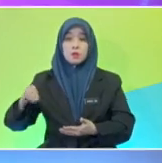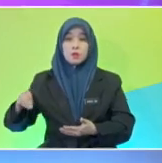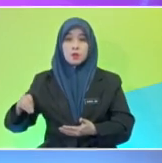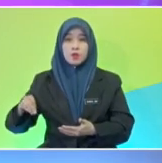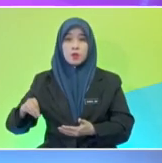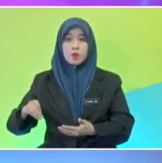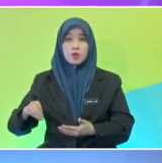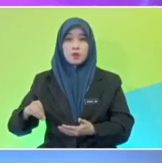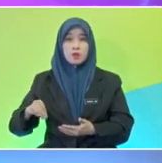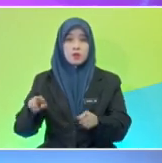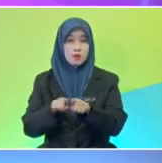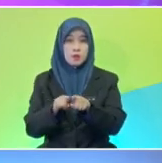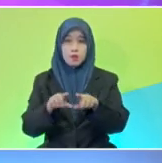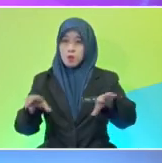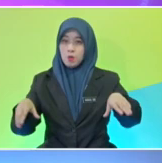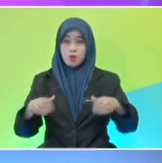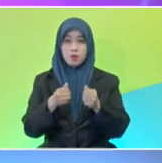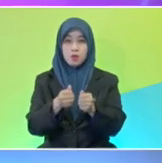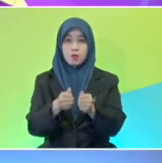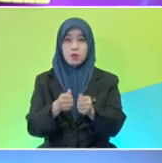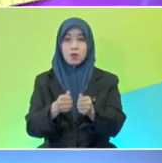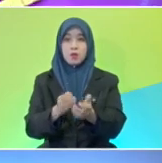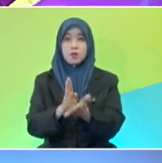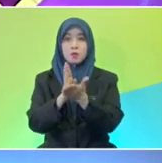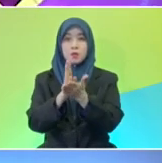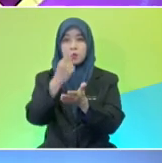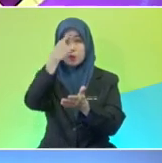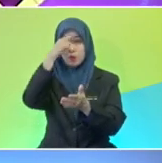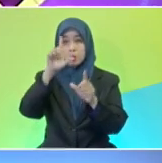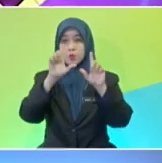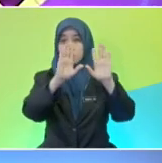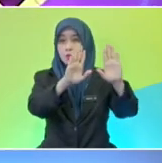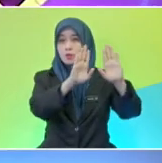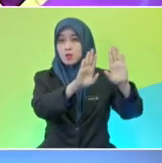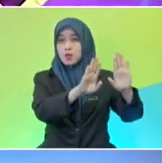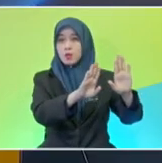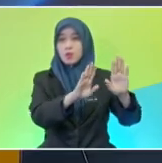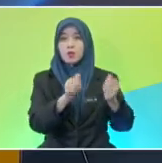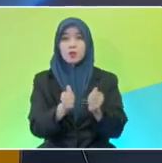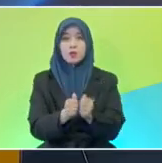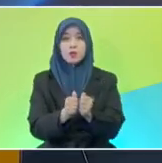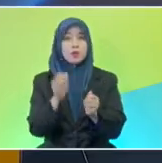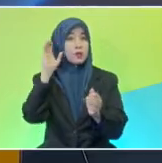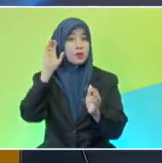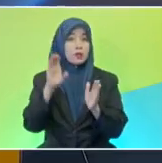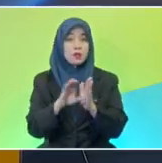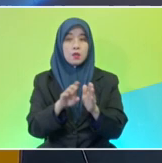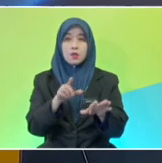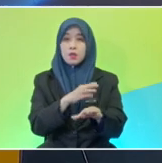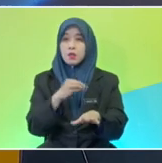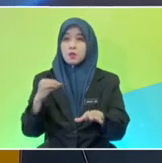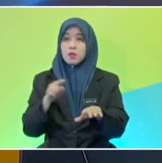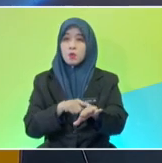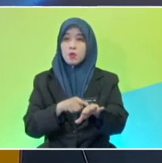dan bantu cikgu juga untuk lekatkan gambar yang sesuai pada waktu yang bersesuaian. Betul tu. Baik cikgu.